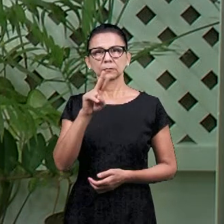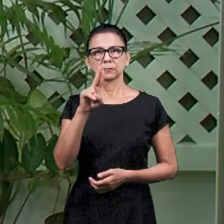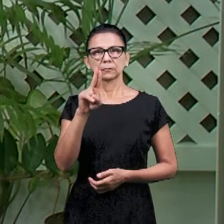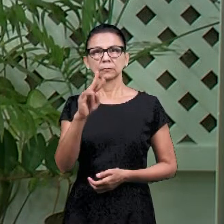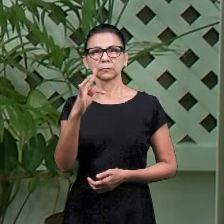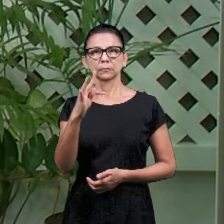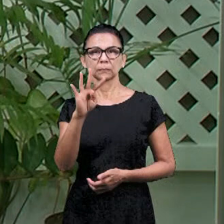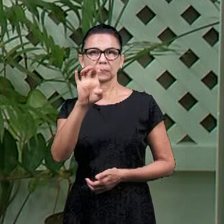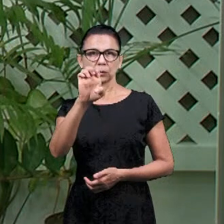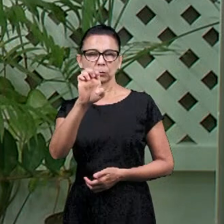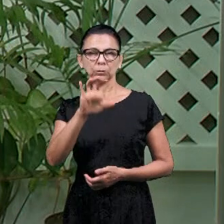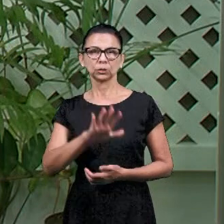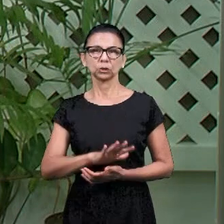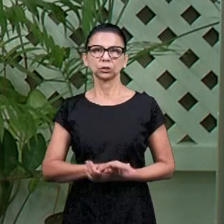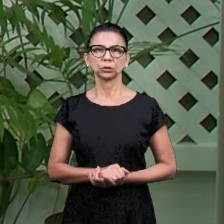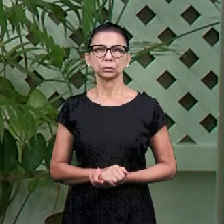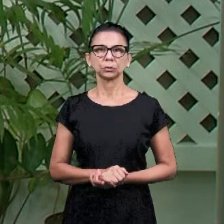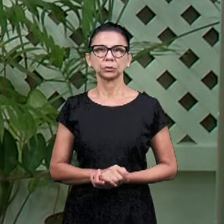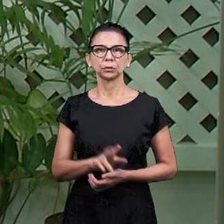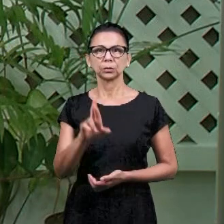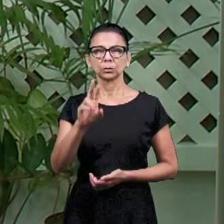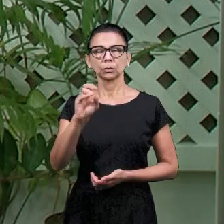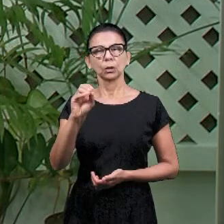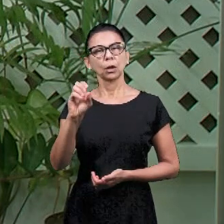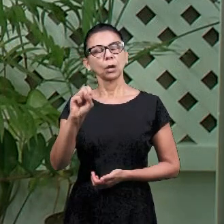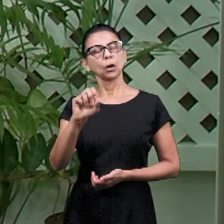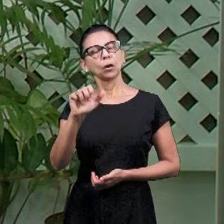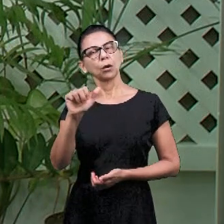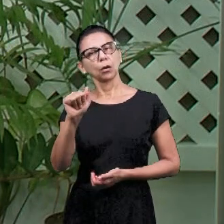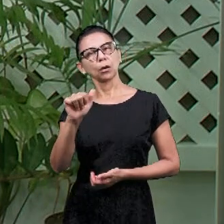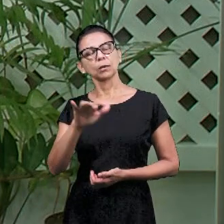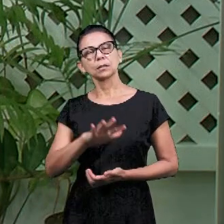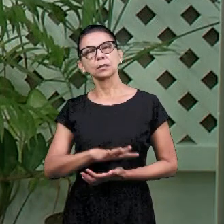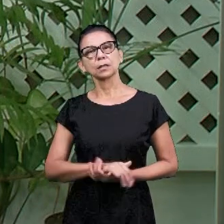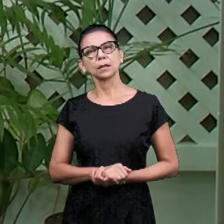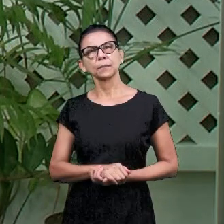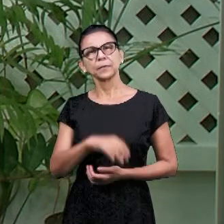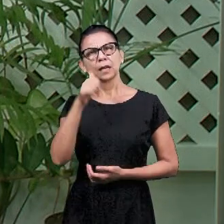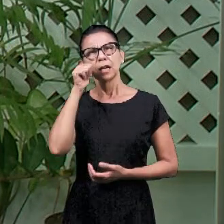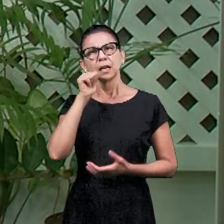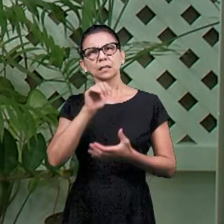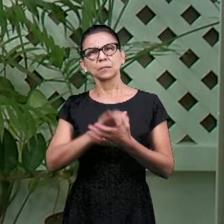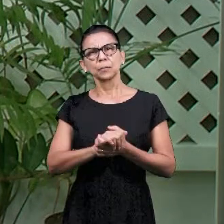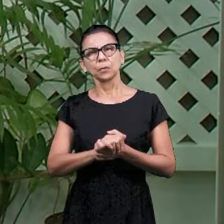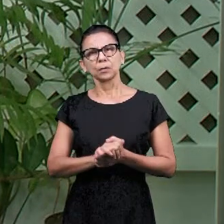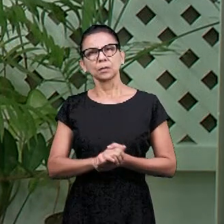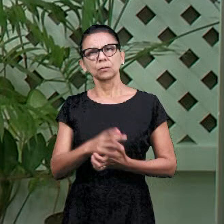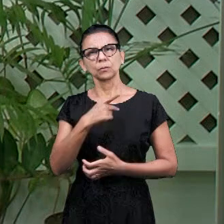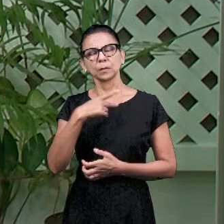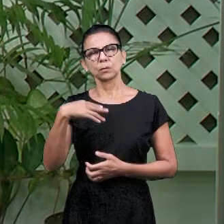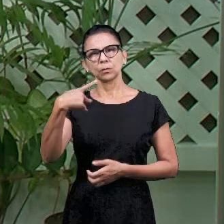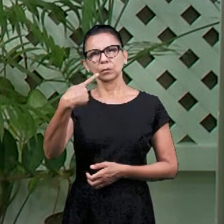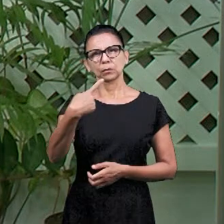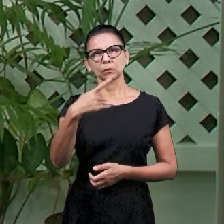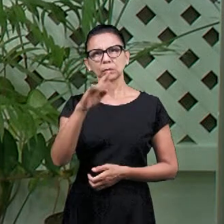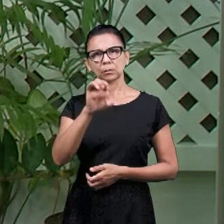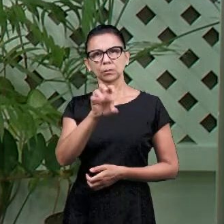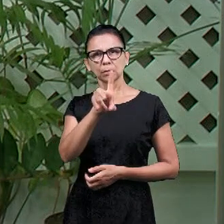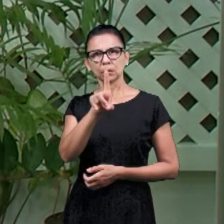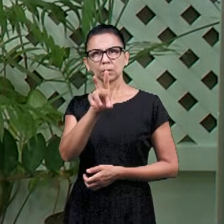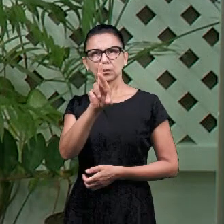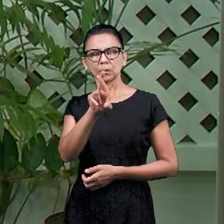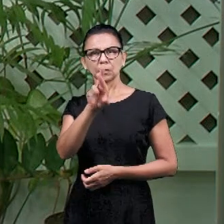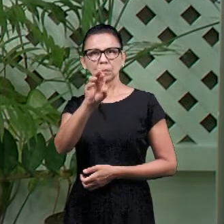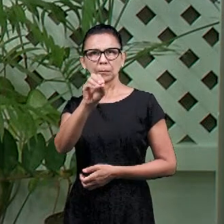aimées, la sœur Ruth de Rosa et Théodore, l'épouse du